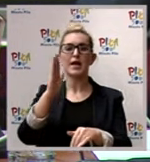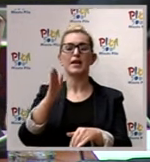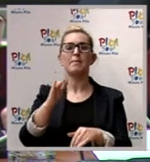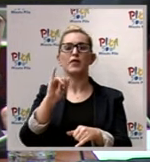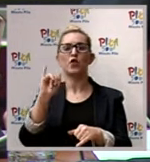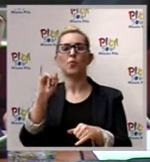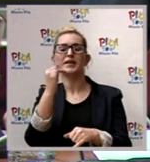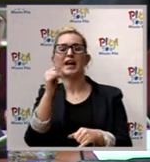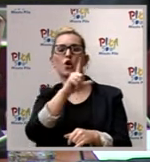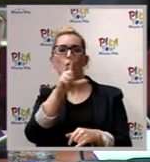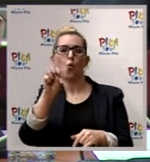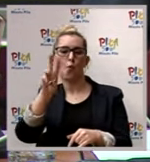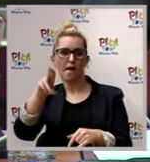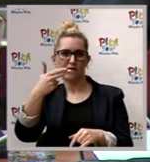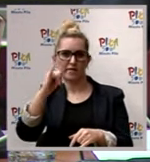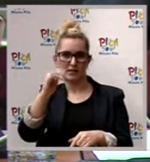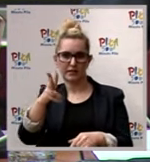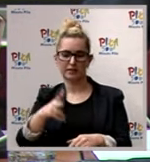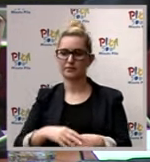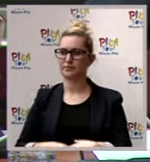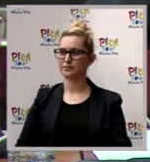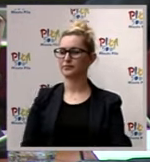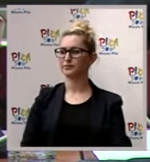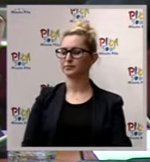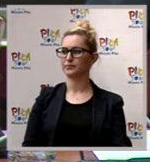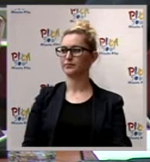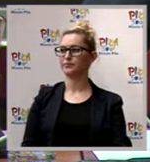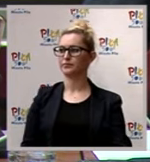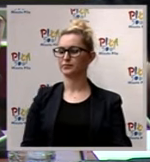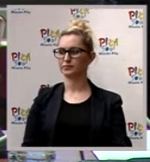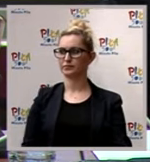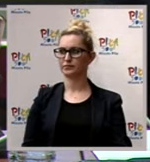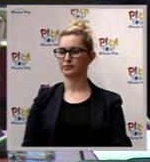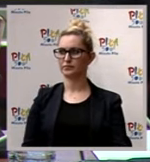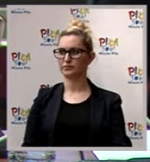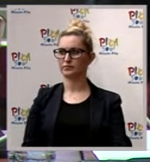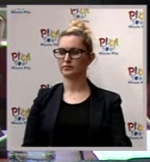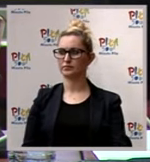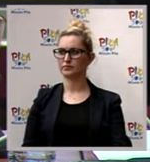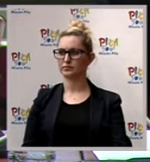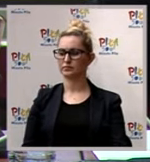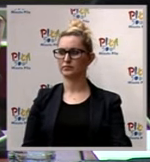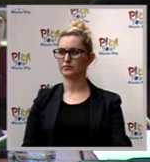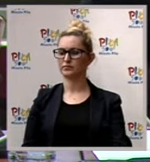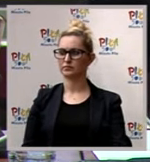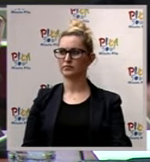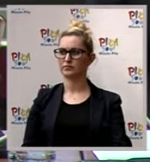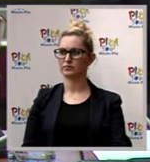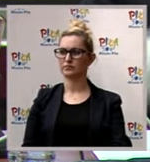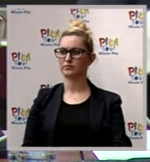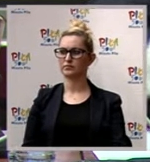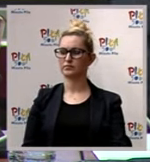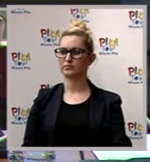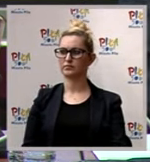Kamińska, Andrzej Mirosław Kieszkowski, Zdzisław Kazimierz Kieszkowski, Agnieszka Emilia